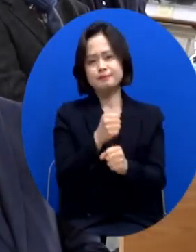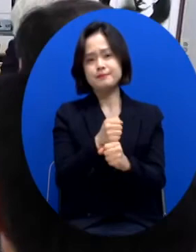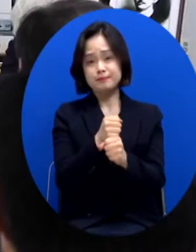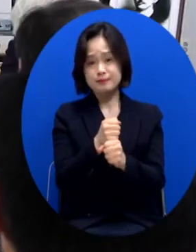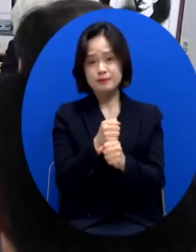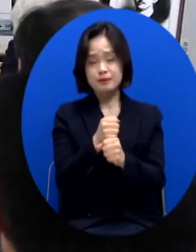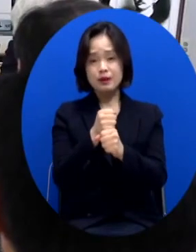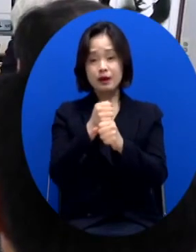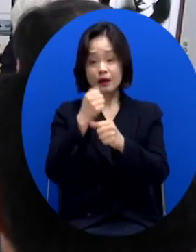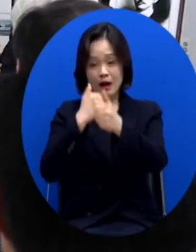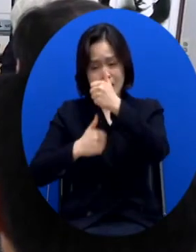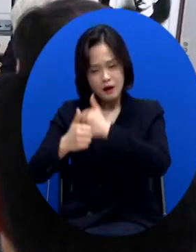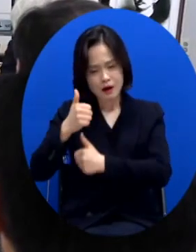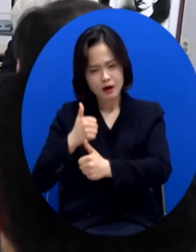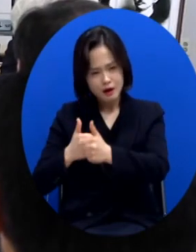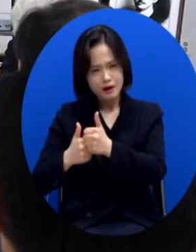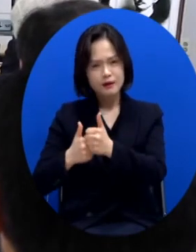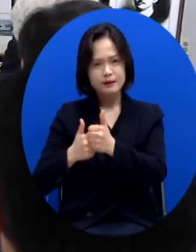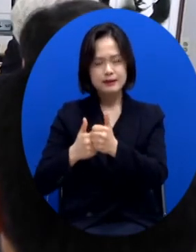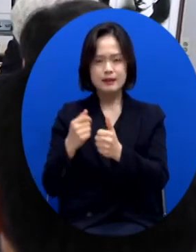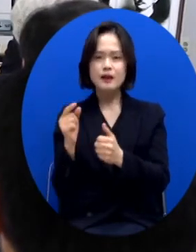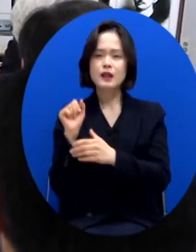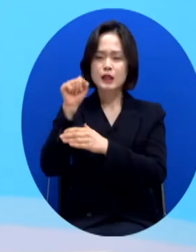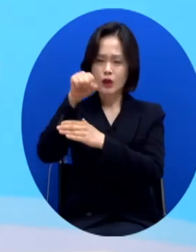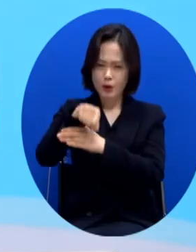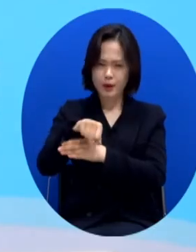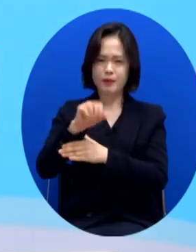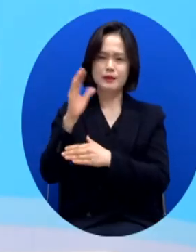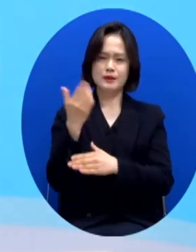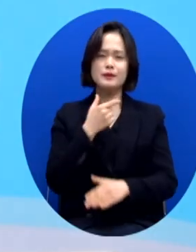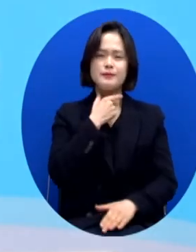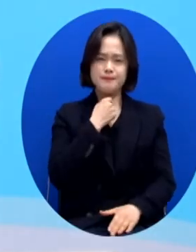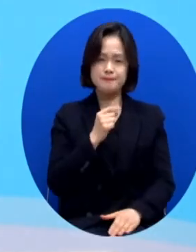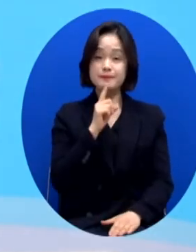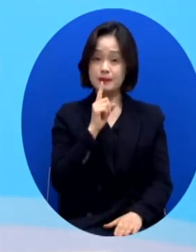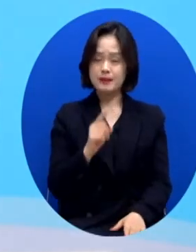춤 영순 전도사와 같은 열매가 맺히기 을 간절히 소망한다 고 말했습니다